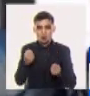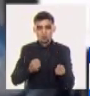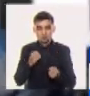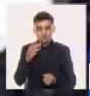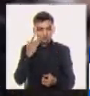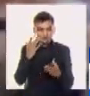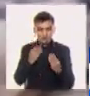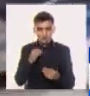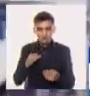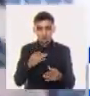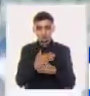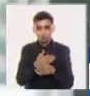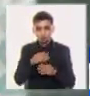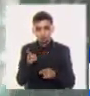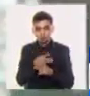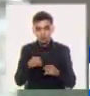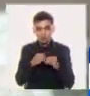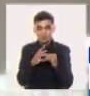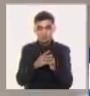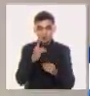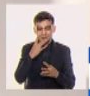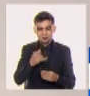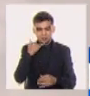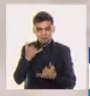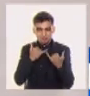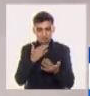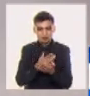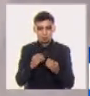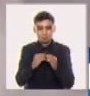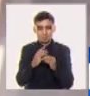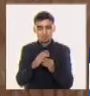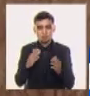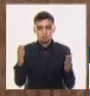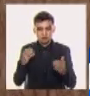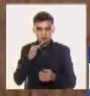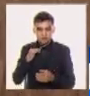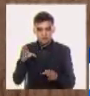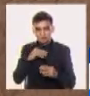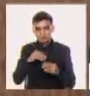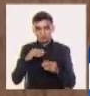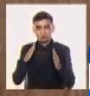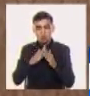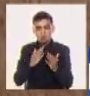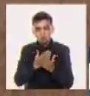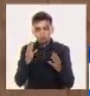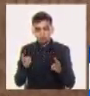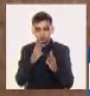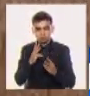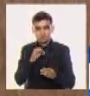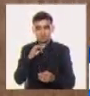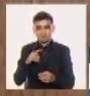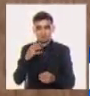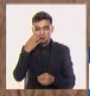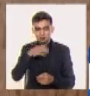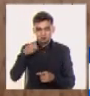на пульт службы спасателей поступает не менее 15 звонков. Чаще всего огнеборцам приходится тушить дома, загоревшиеся из-за